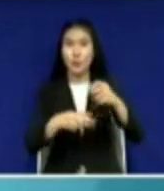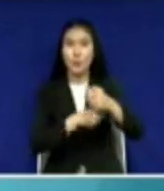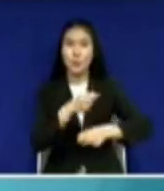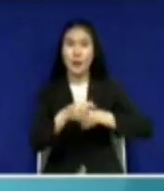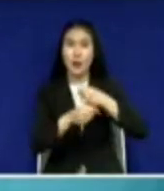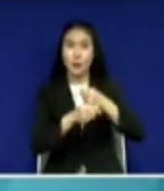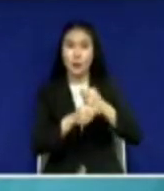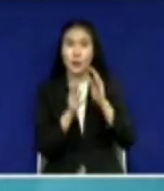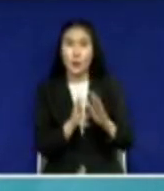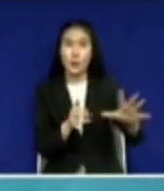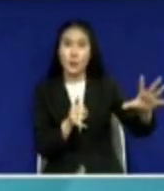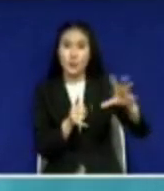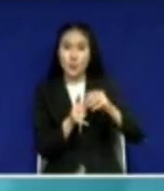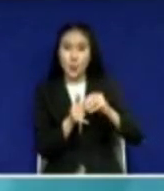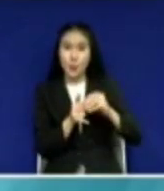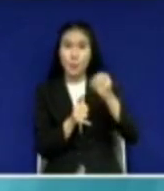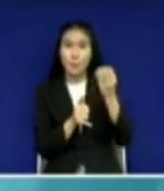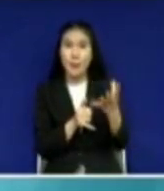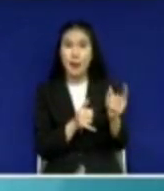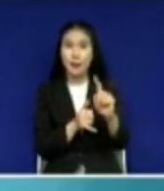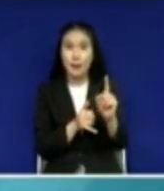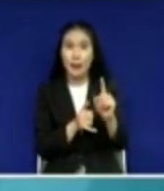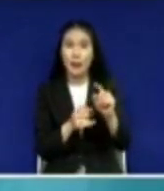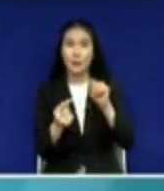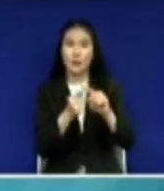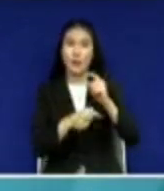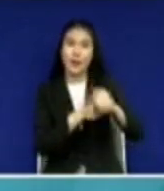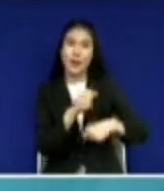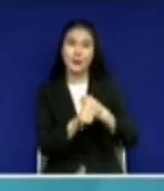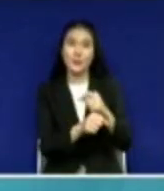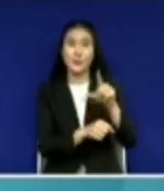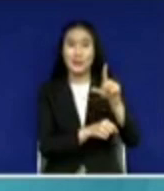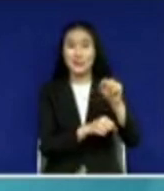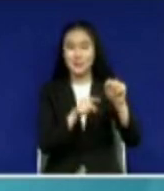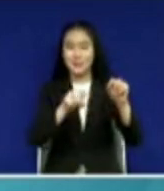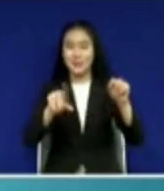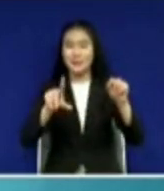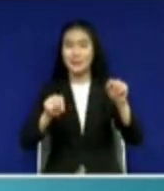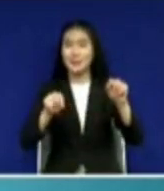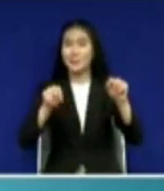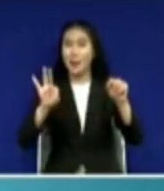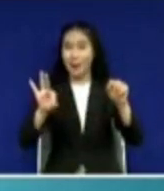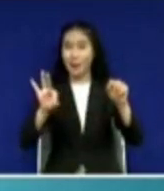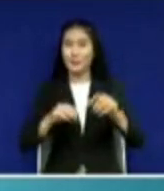ดเชื้อสะสมสูงที่สุดยังคงอยู่ในช่วง 20-29 ปีค่ะ